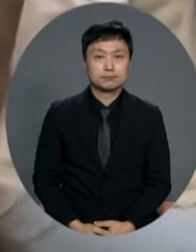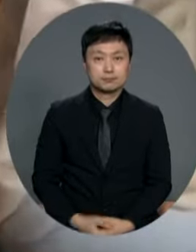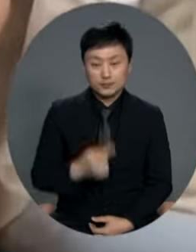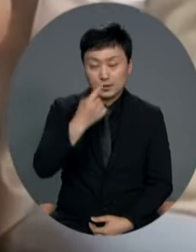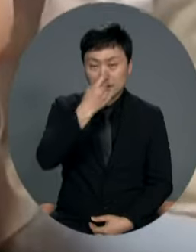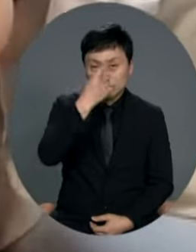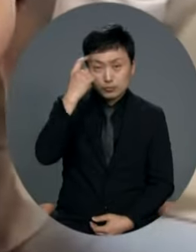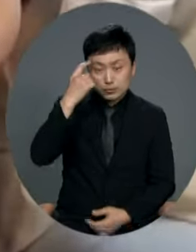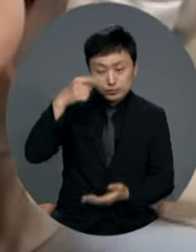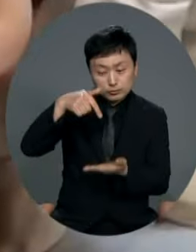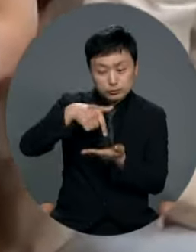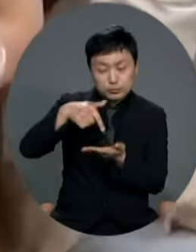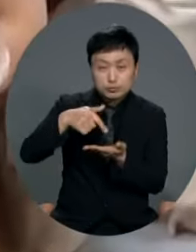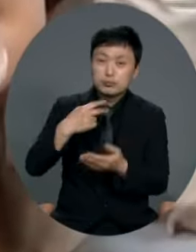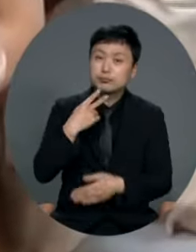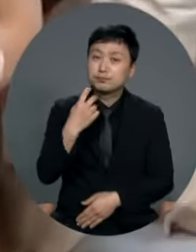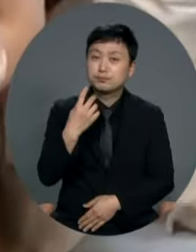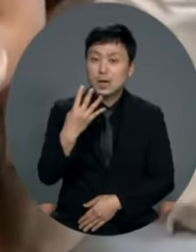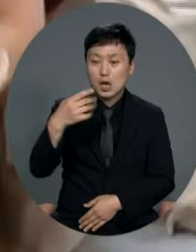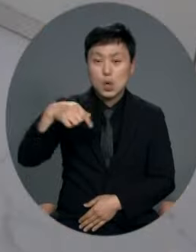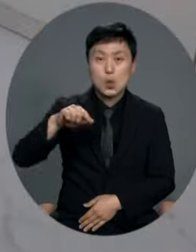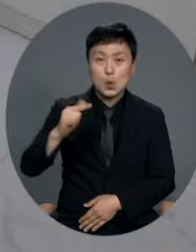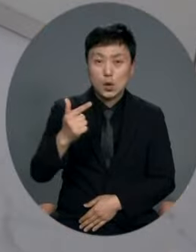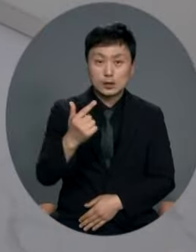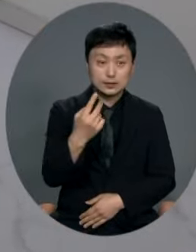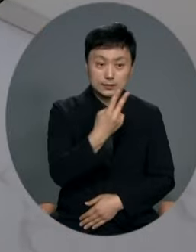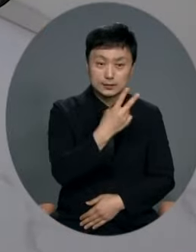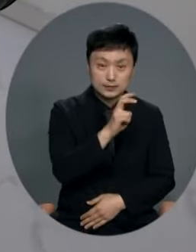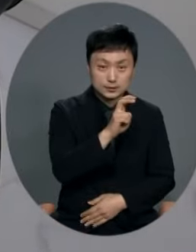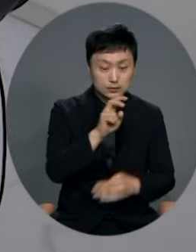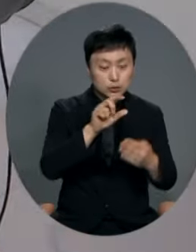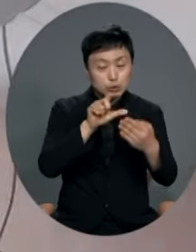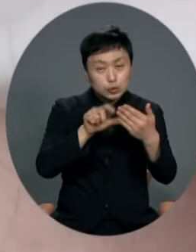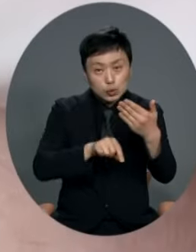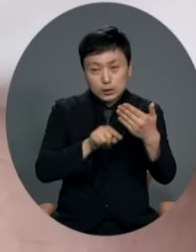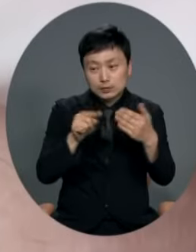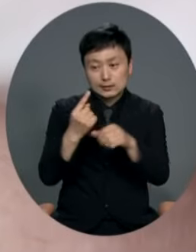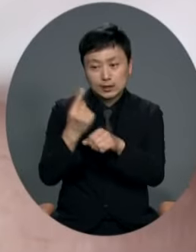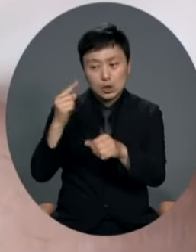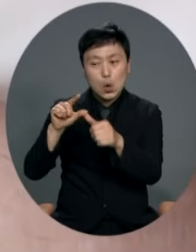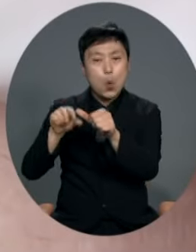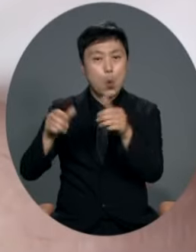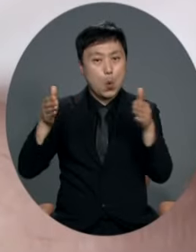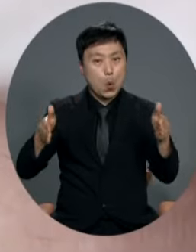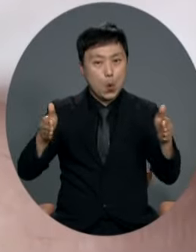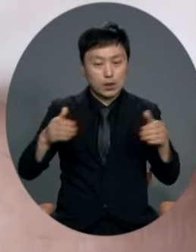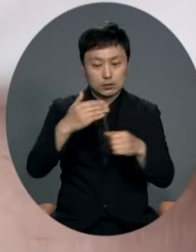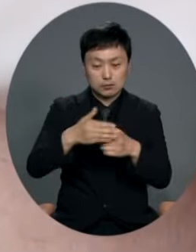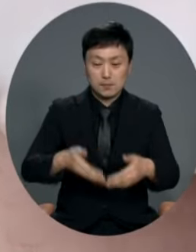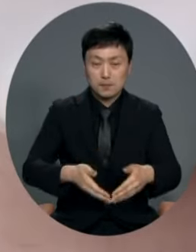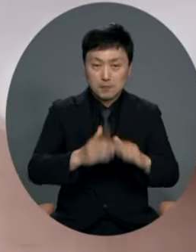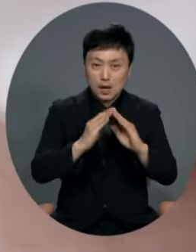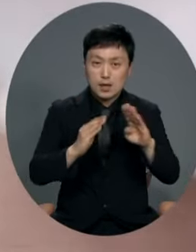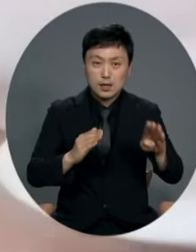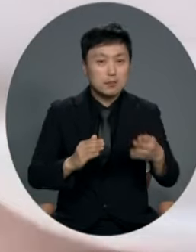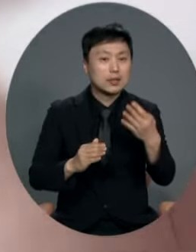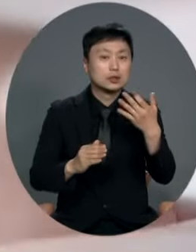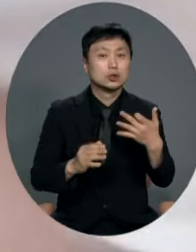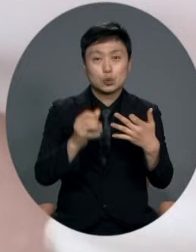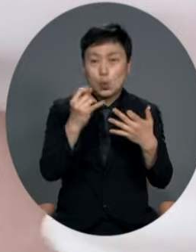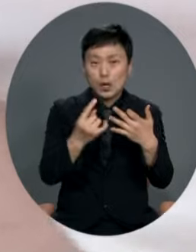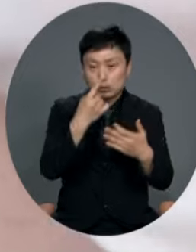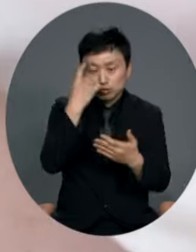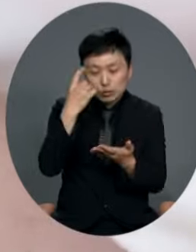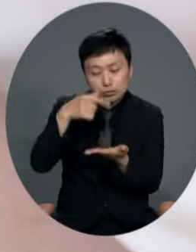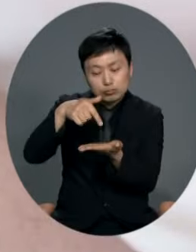반영구 화장사 24살 권모 씨. 2020년 9월부터 지난해 5월까지 대구에 시술소를 차리고 419회에 걸쳐